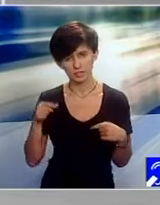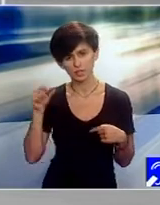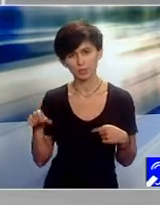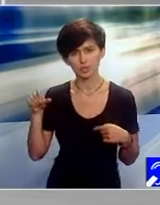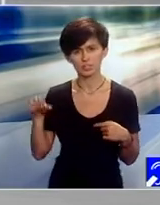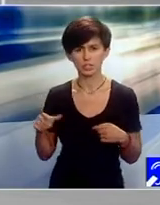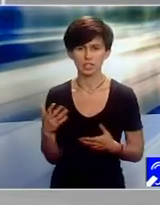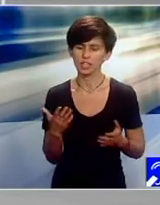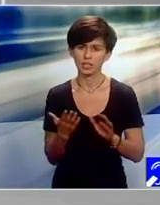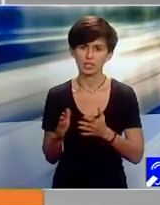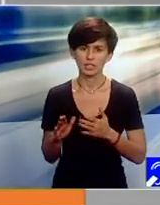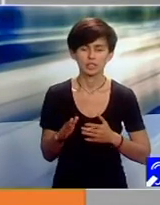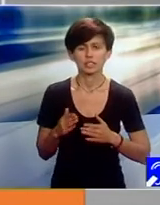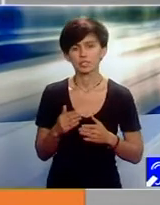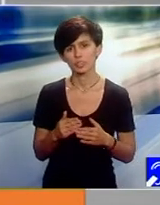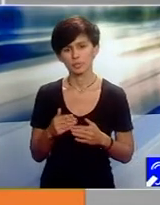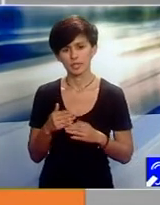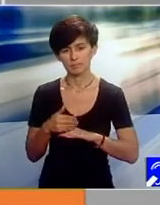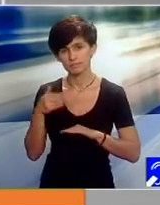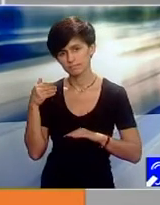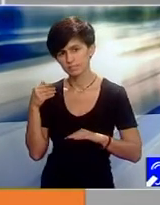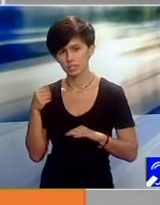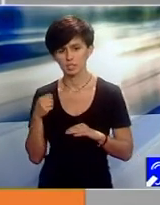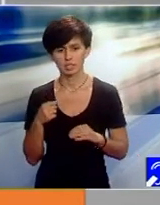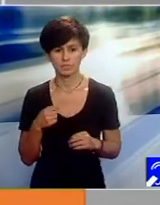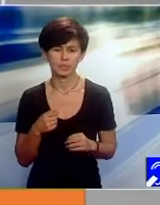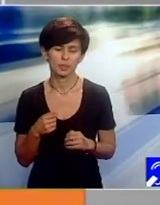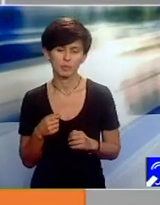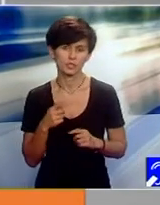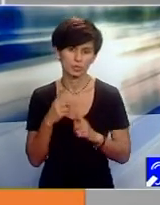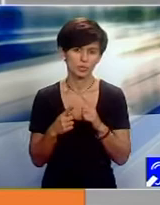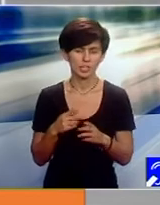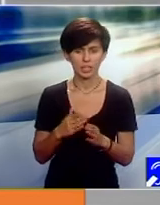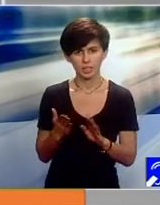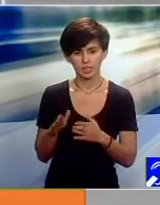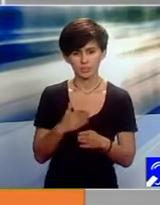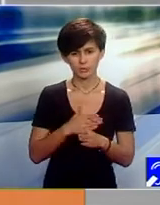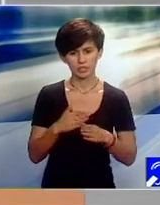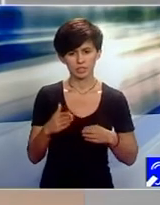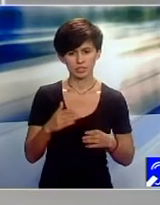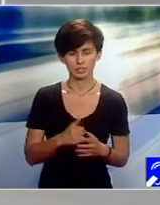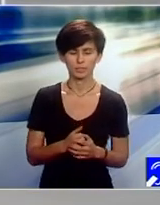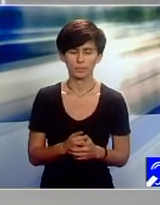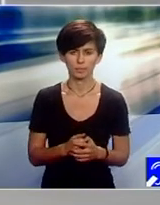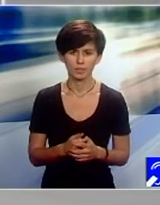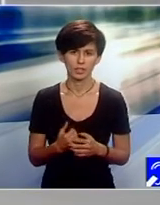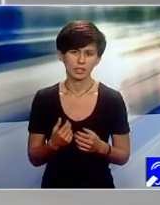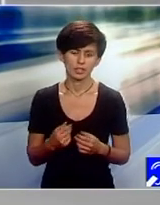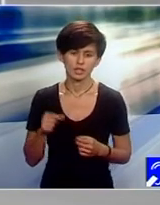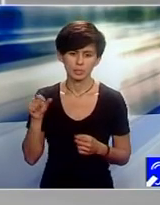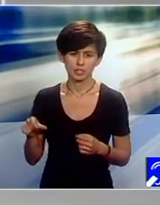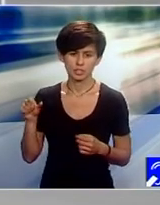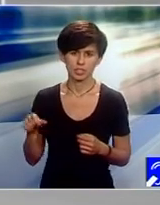precoce și debut tardiv. În studii se arată faptul că persoanele care au un debut tardiv peste 85 de ani a